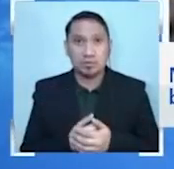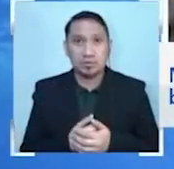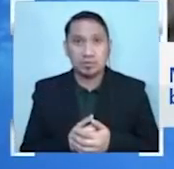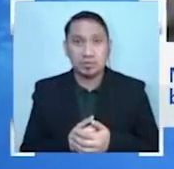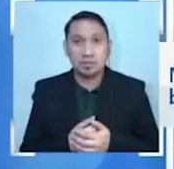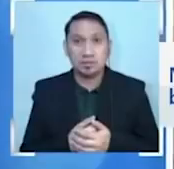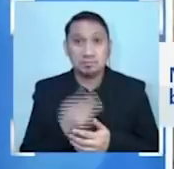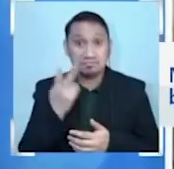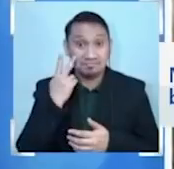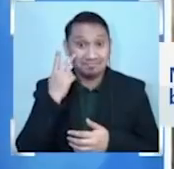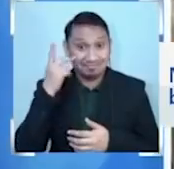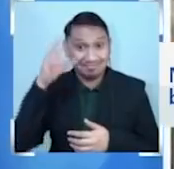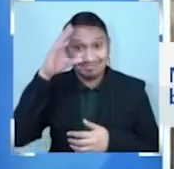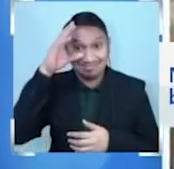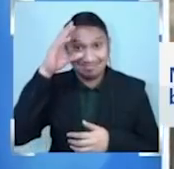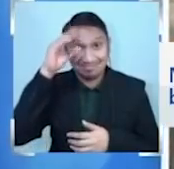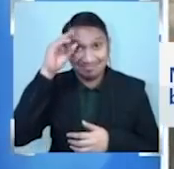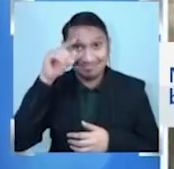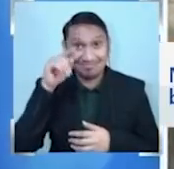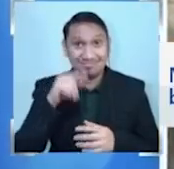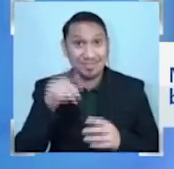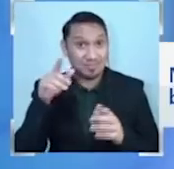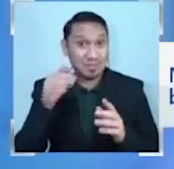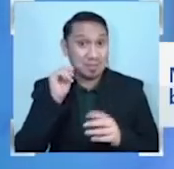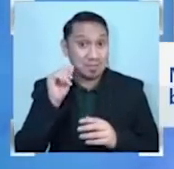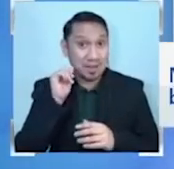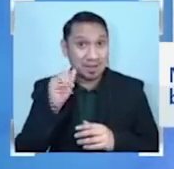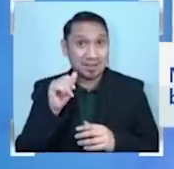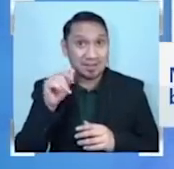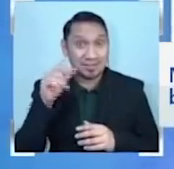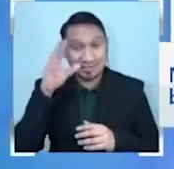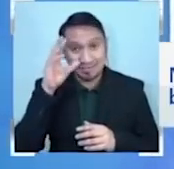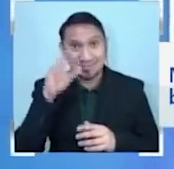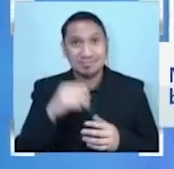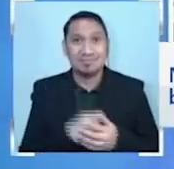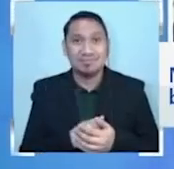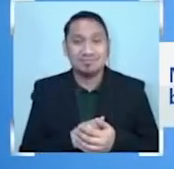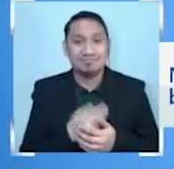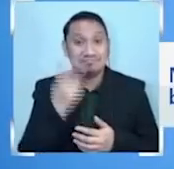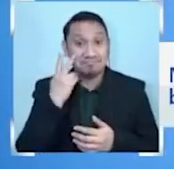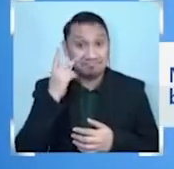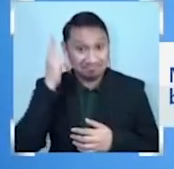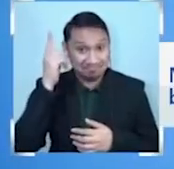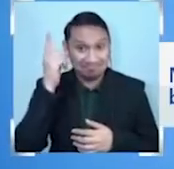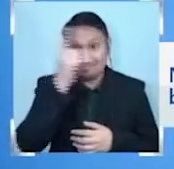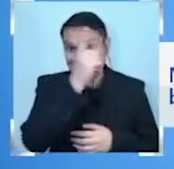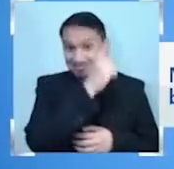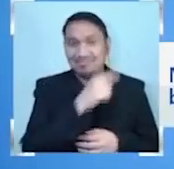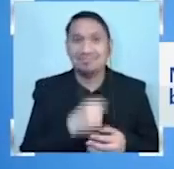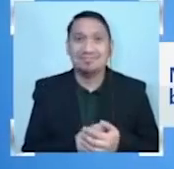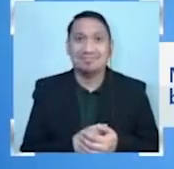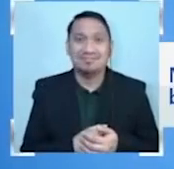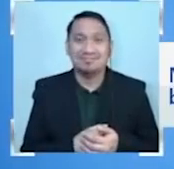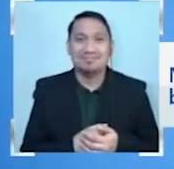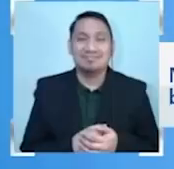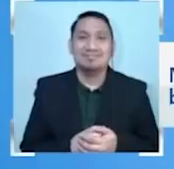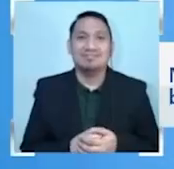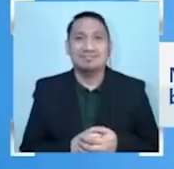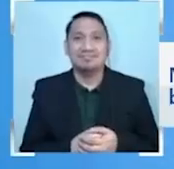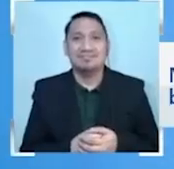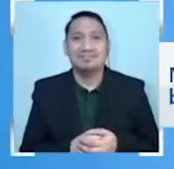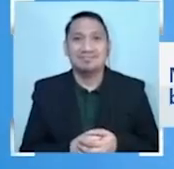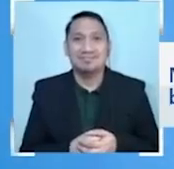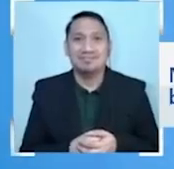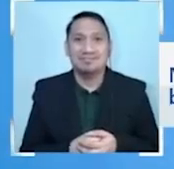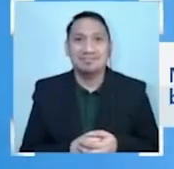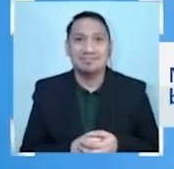si Lee Soo-hyuk, Cho Hee-hyun aka Namra, Park Chi-hu o si Nam On-cho, at si Chong San-yun Chan-yong. Pero